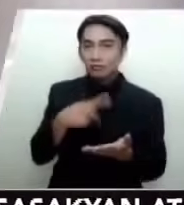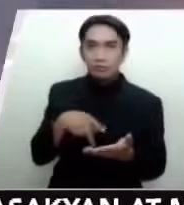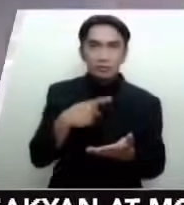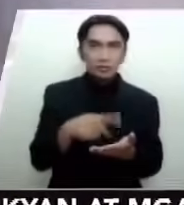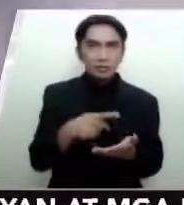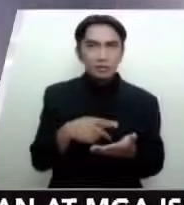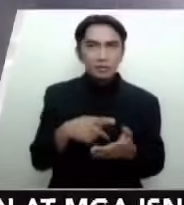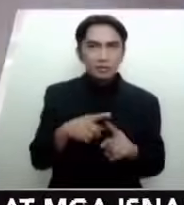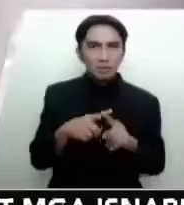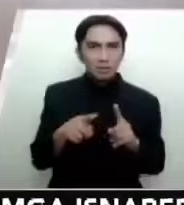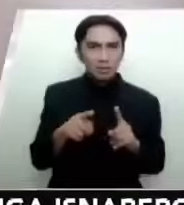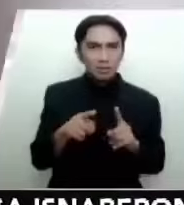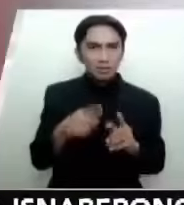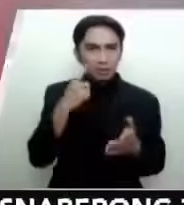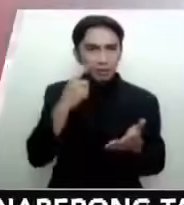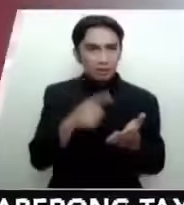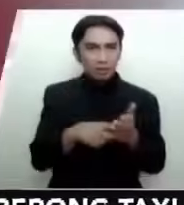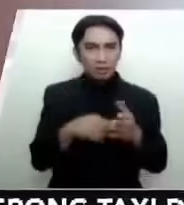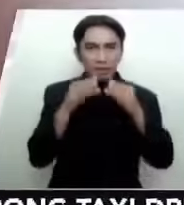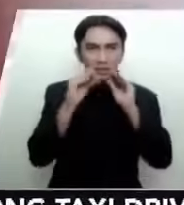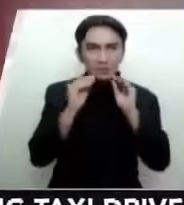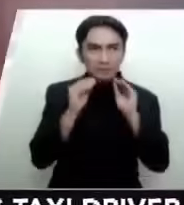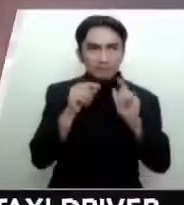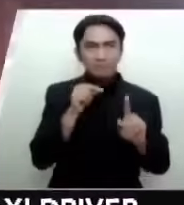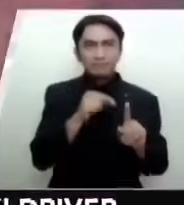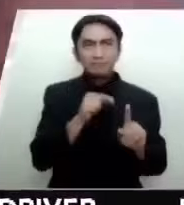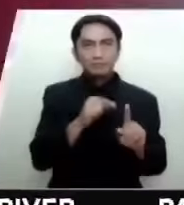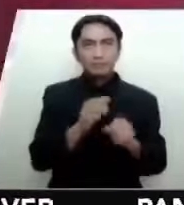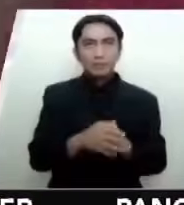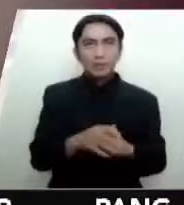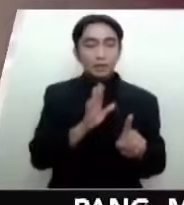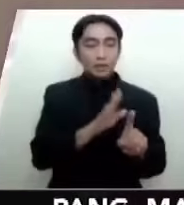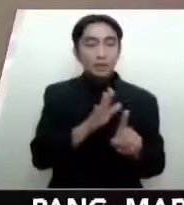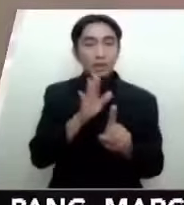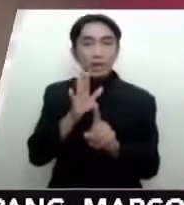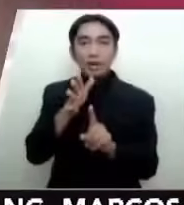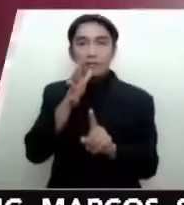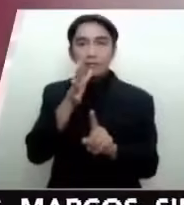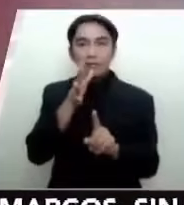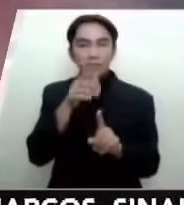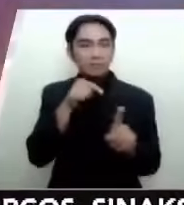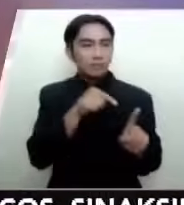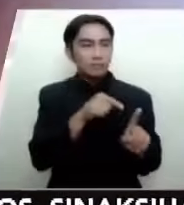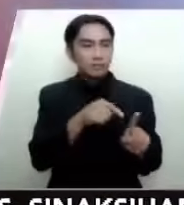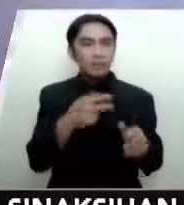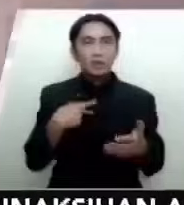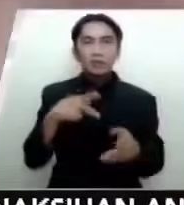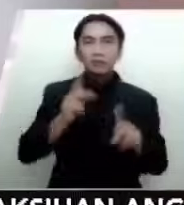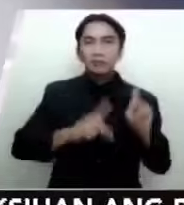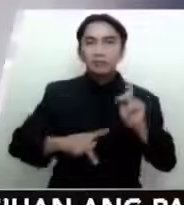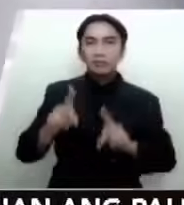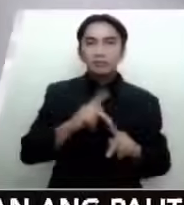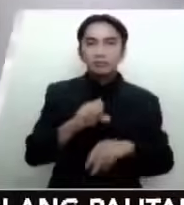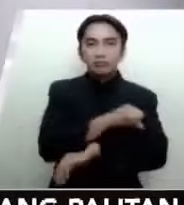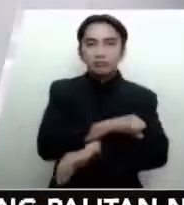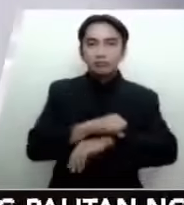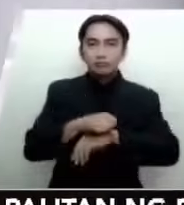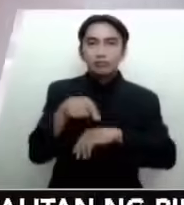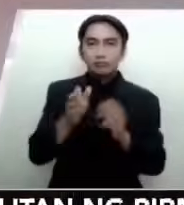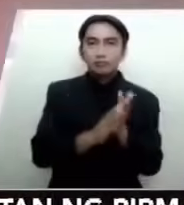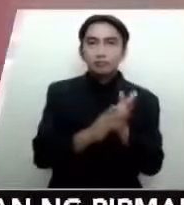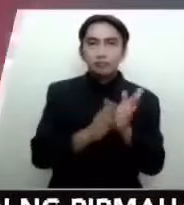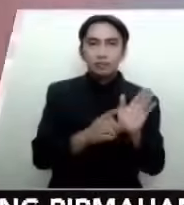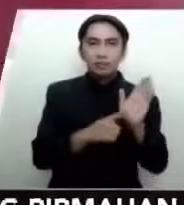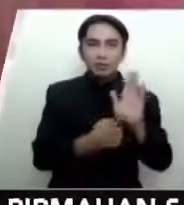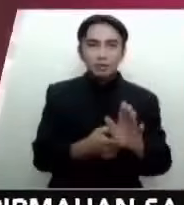medyo malungkot si Bagets. Kwento ni Mommy Regine, una raw nag-perform si Gian sa stage ng kanilang school. Kaya pagdating niya sa